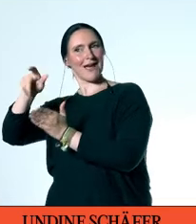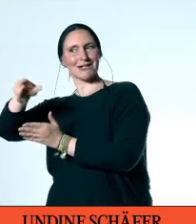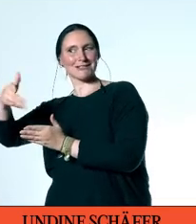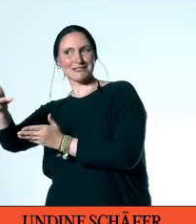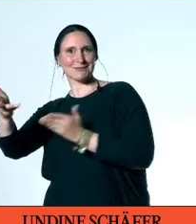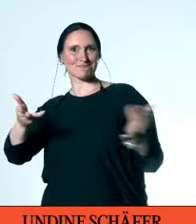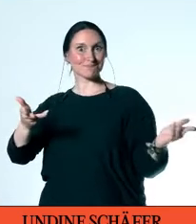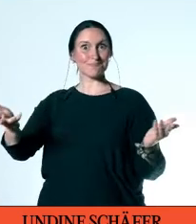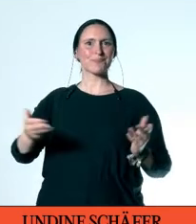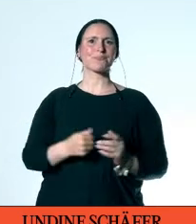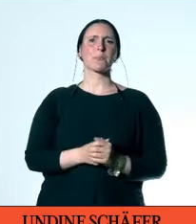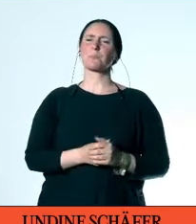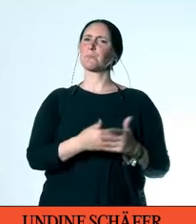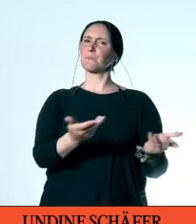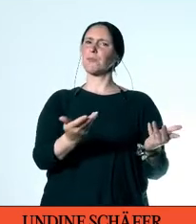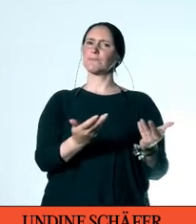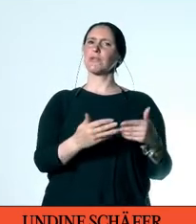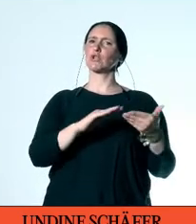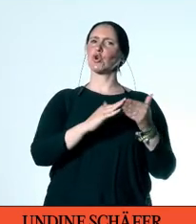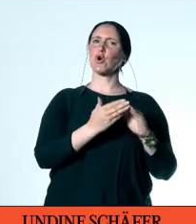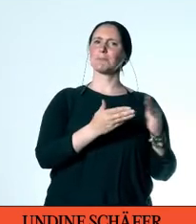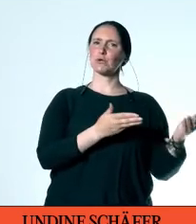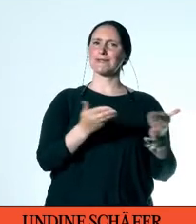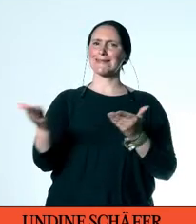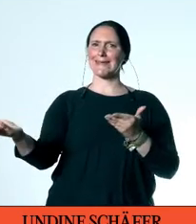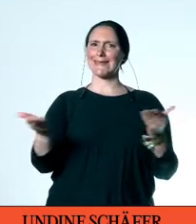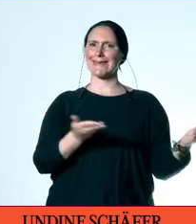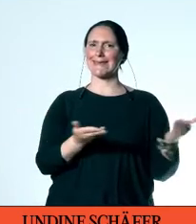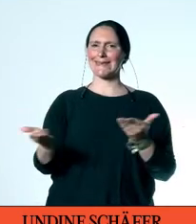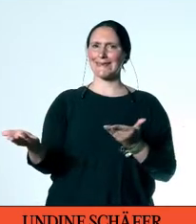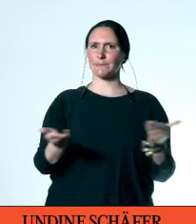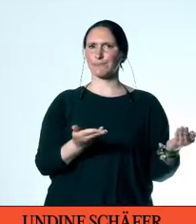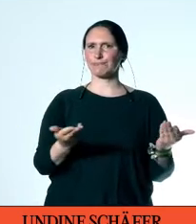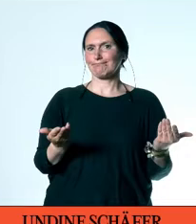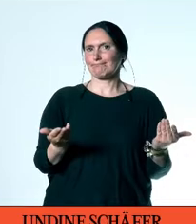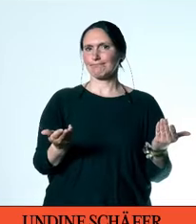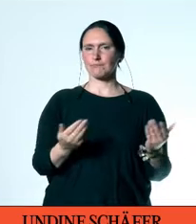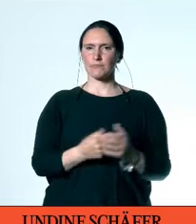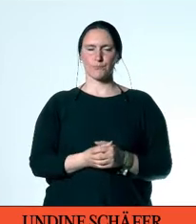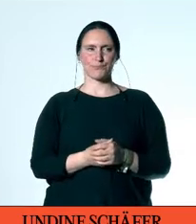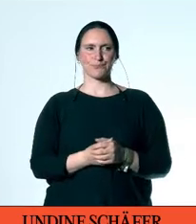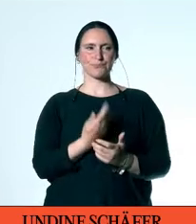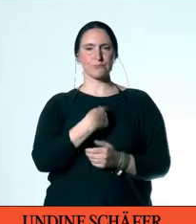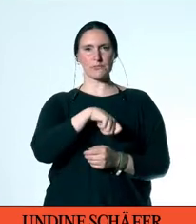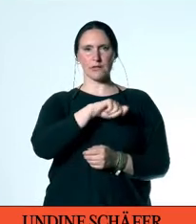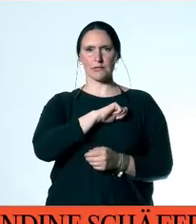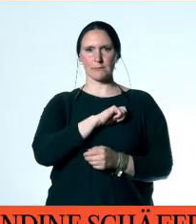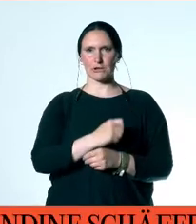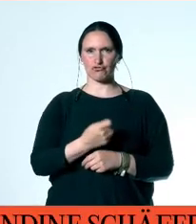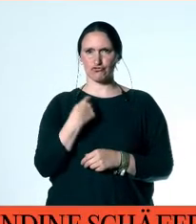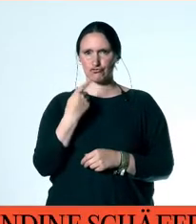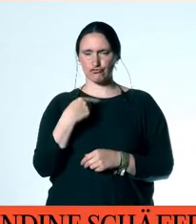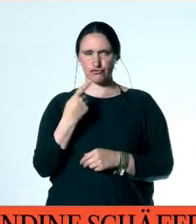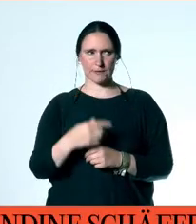Gruppen habt, die aus Kunstschaffenden bestehen. Wie bindet ihr die Community